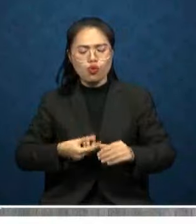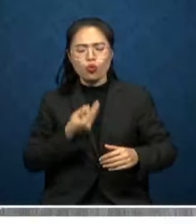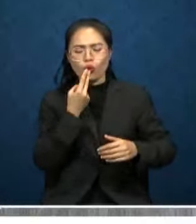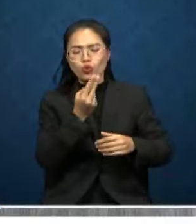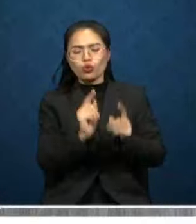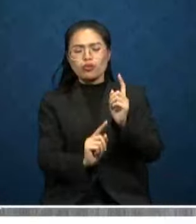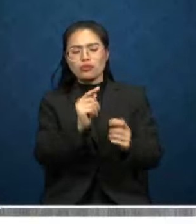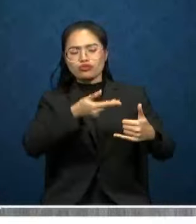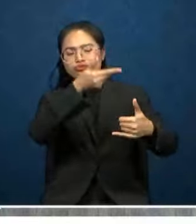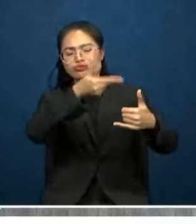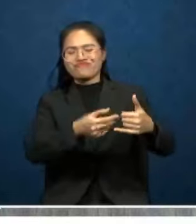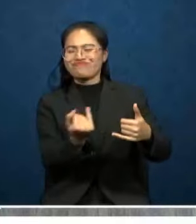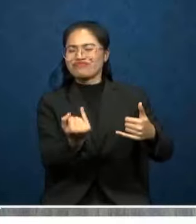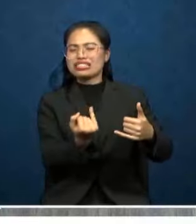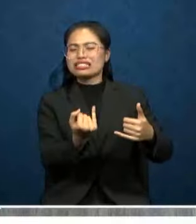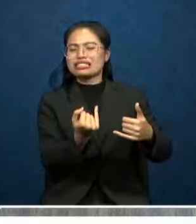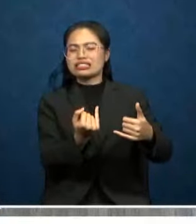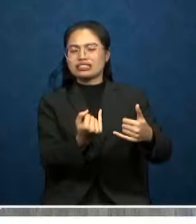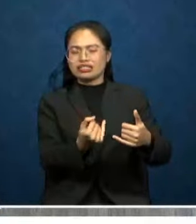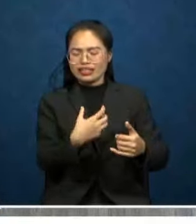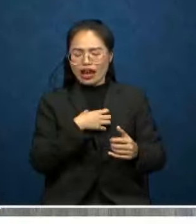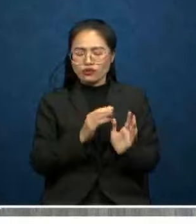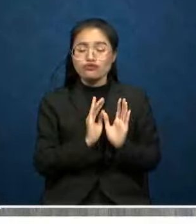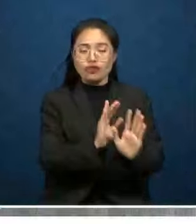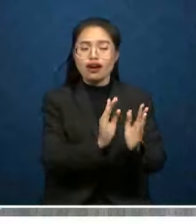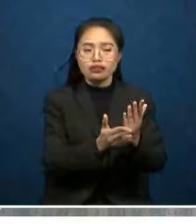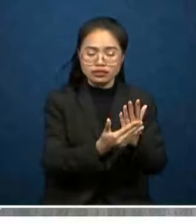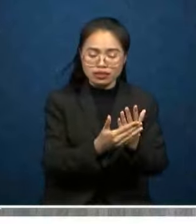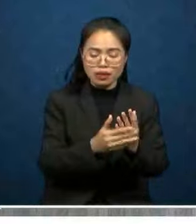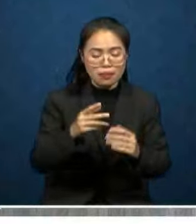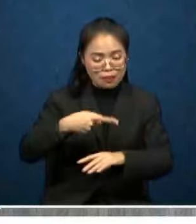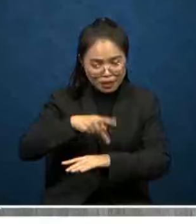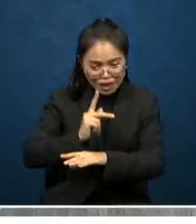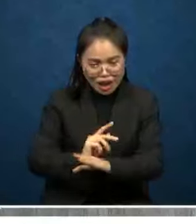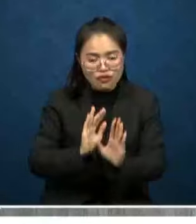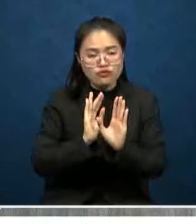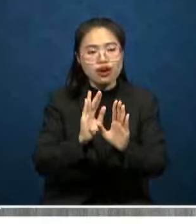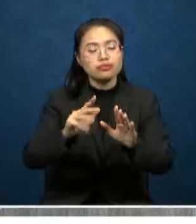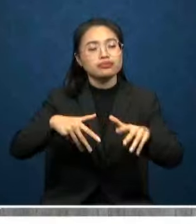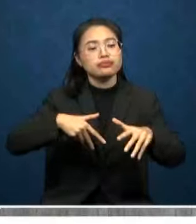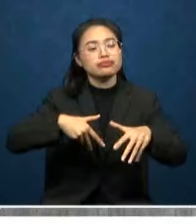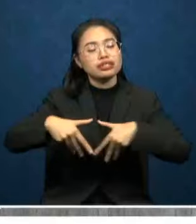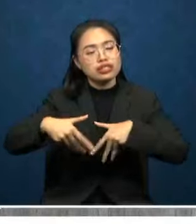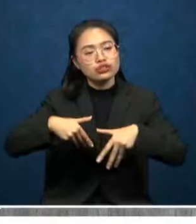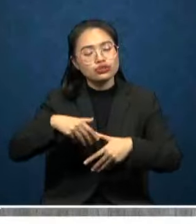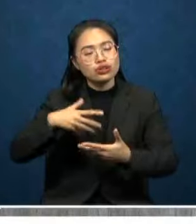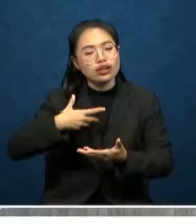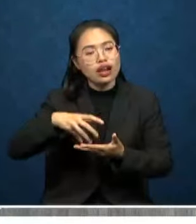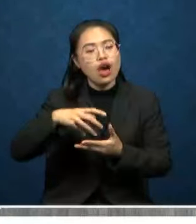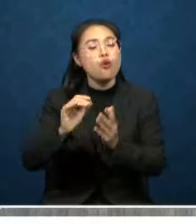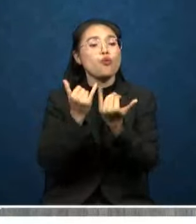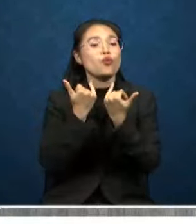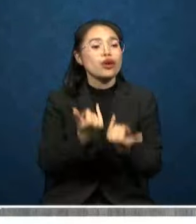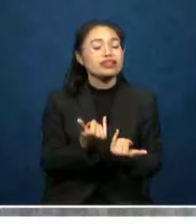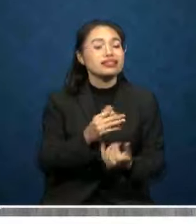ด้วยขออนุญาตเรียนท่านประธานเรียนท่านนายกรัฐมนตรีคณะรัฐมนตรีไปถึงพี่น้องประชาชนด้วยว่าวันนี้สมาชิก